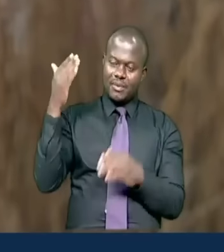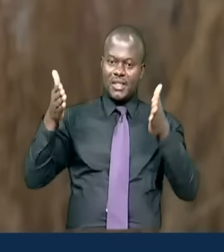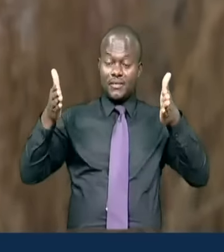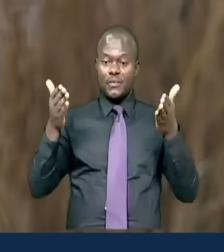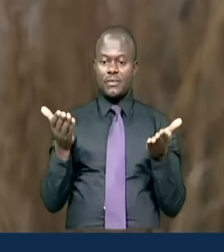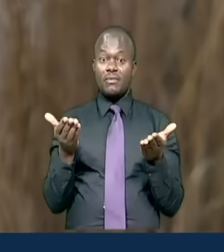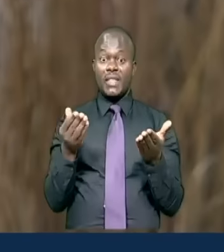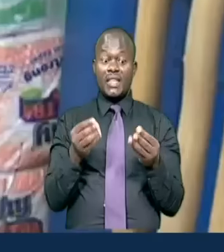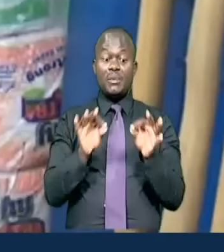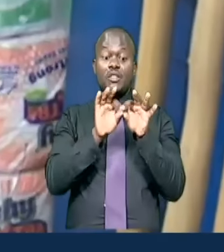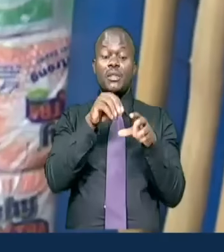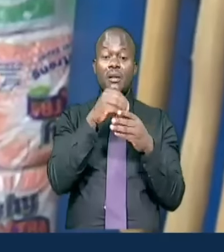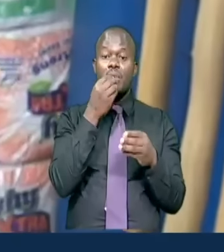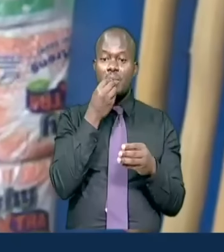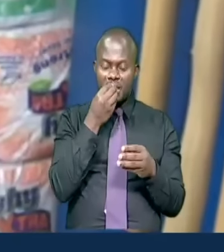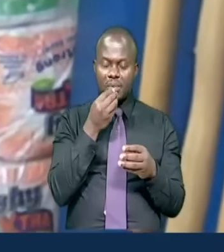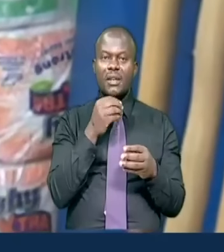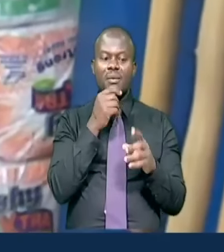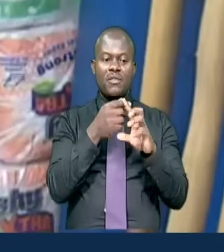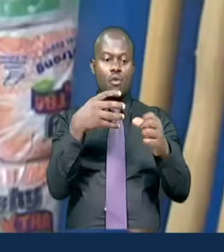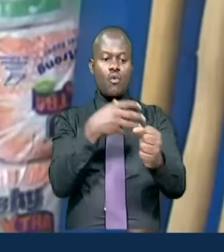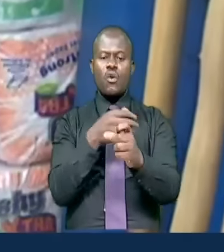ibiribwa n'ibikomoka ku ngufu byiyongereyeho